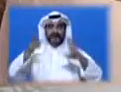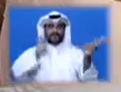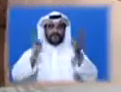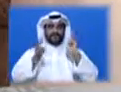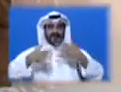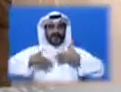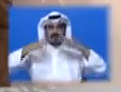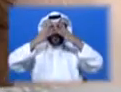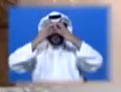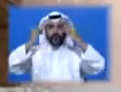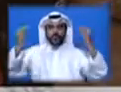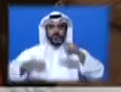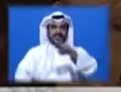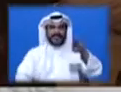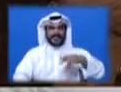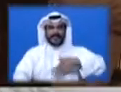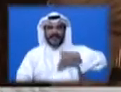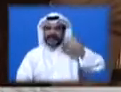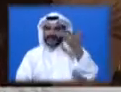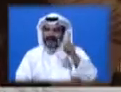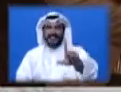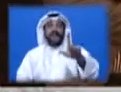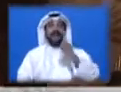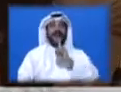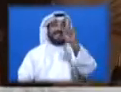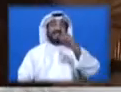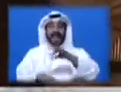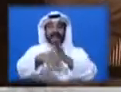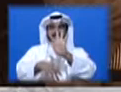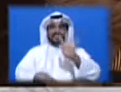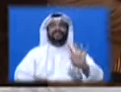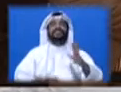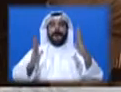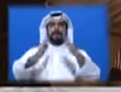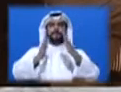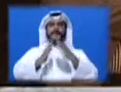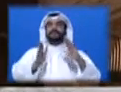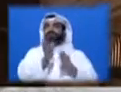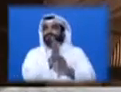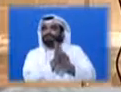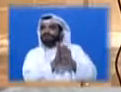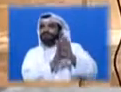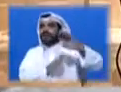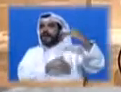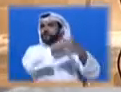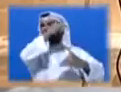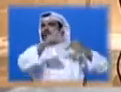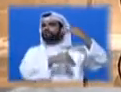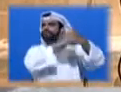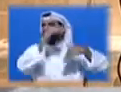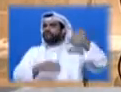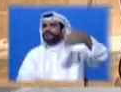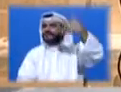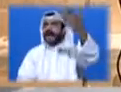في أجواء أخوية، متمنين للشعب المصري مستقبلا أفضل وزاهر مفعما بالعديد من